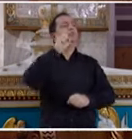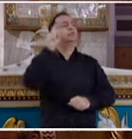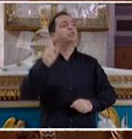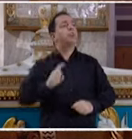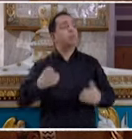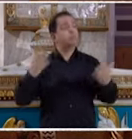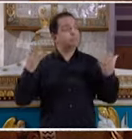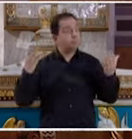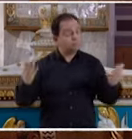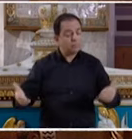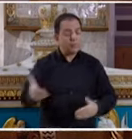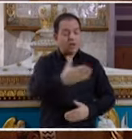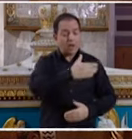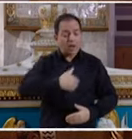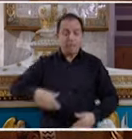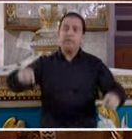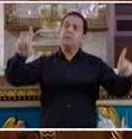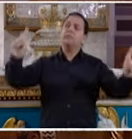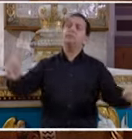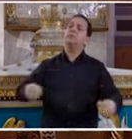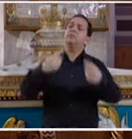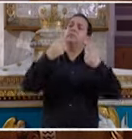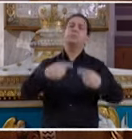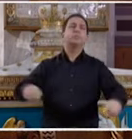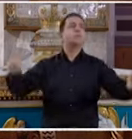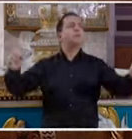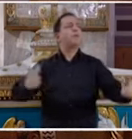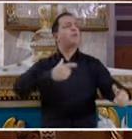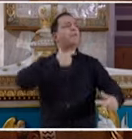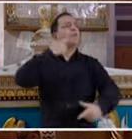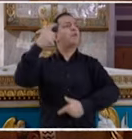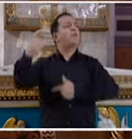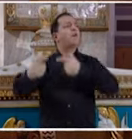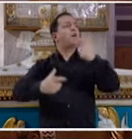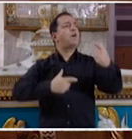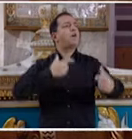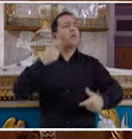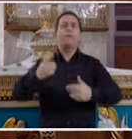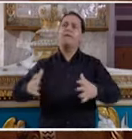εζωποιηθήμε, διό ανυμνούντες βόμε.